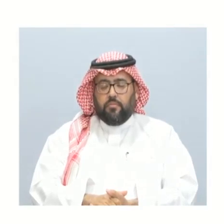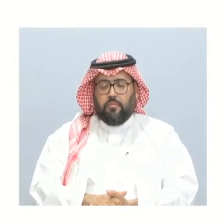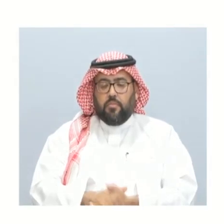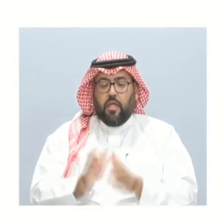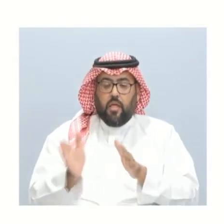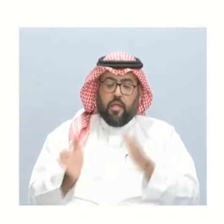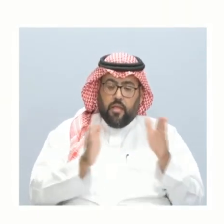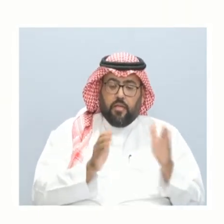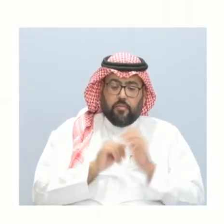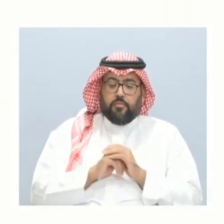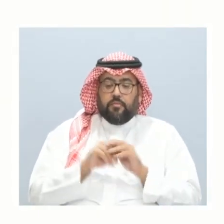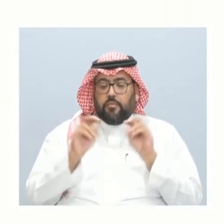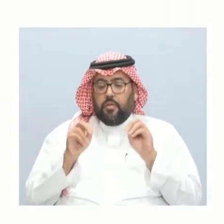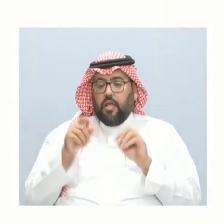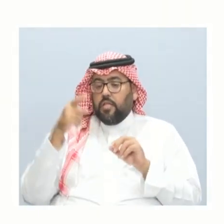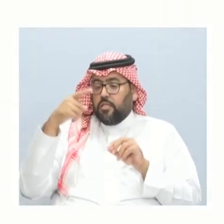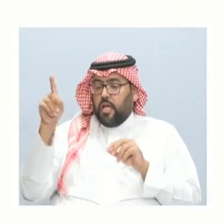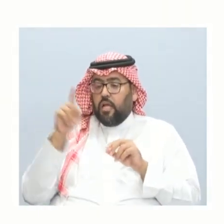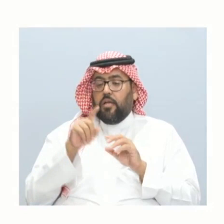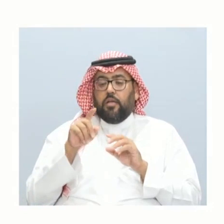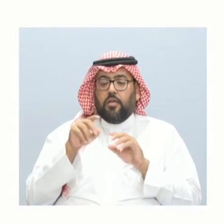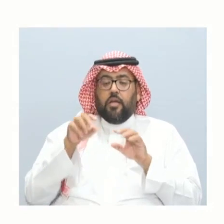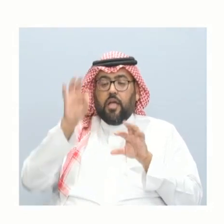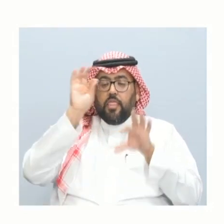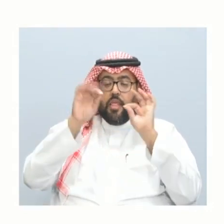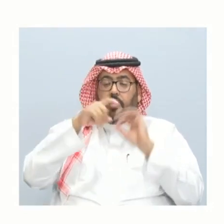الان نضع علامه صح